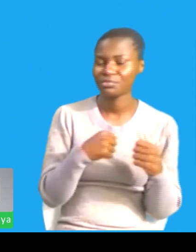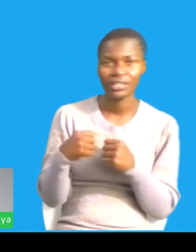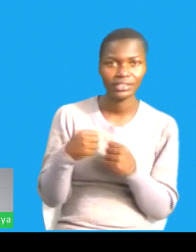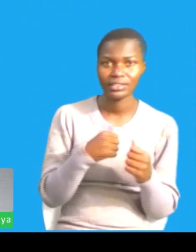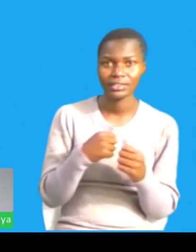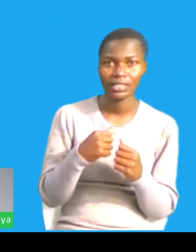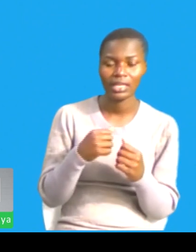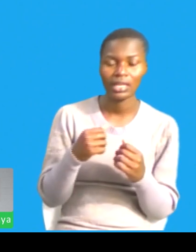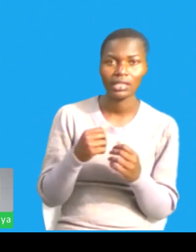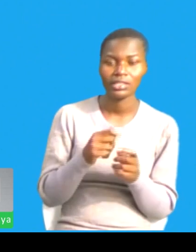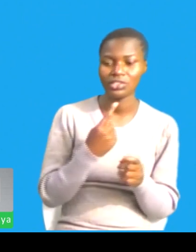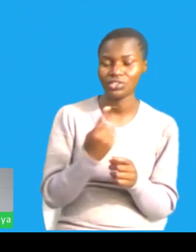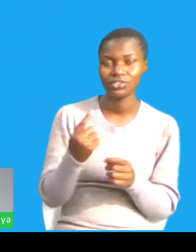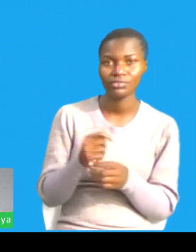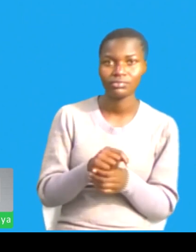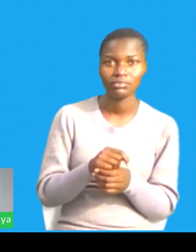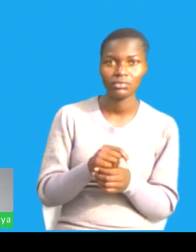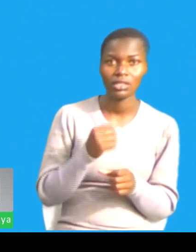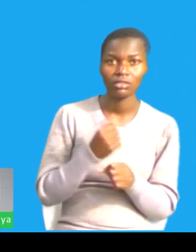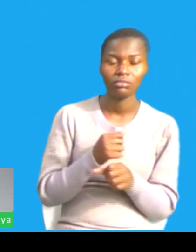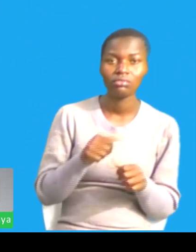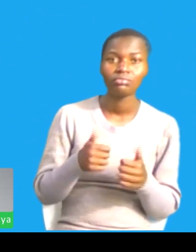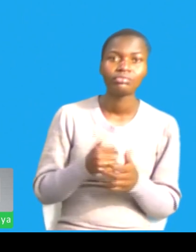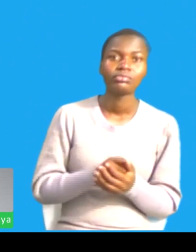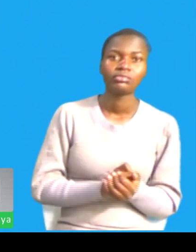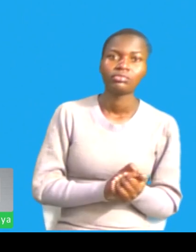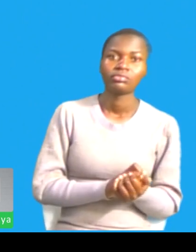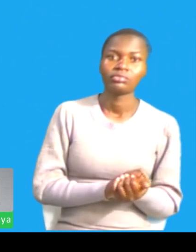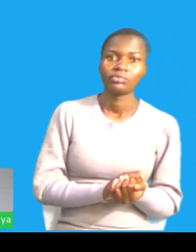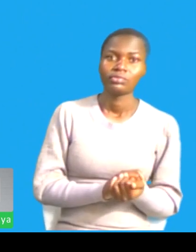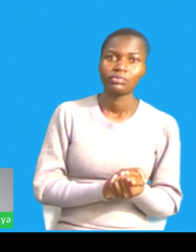Waache hiyo, wafanyie Wakenya kazi yao.